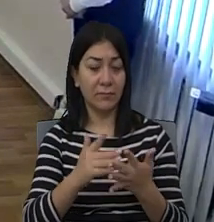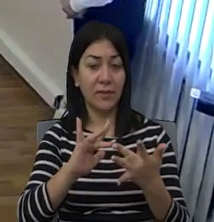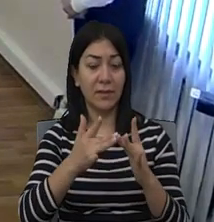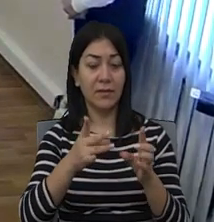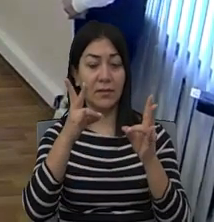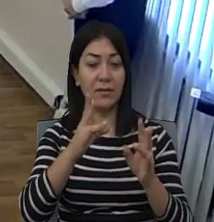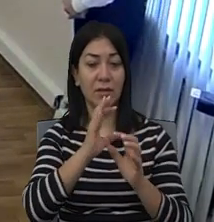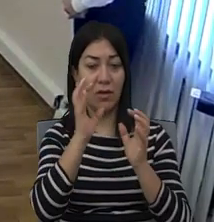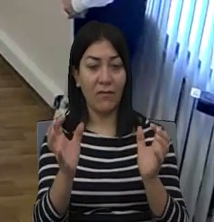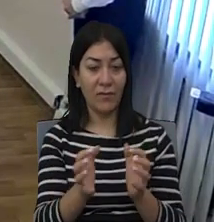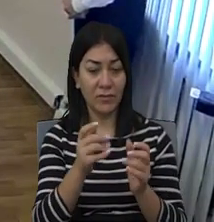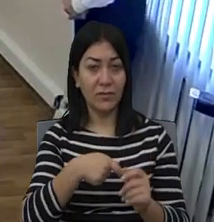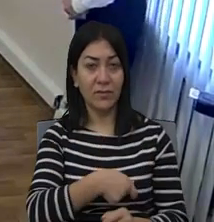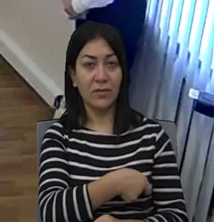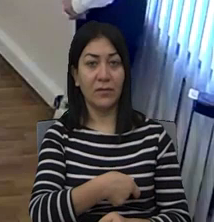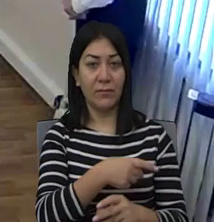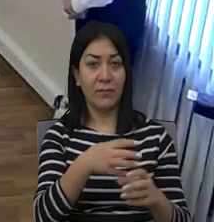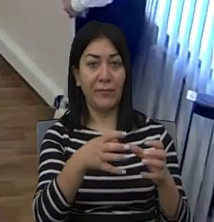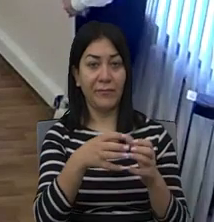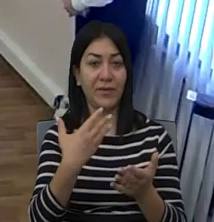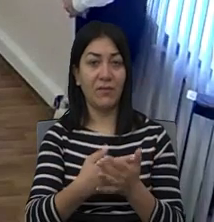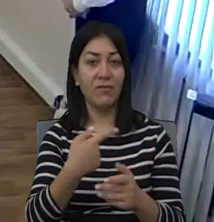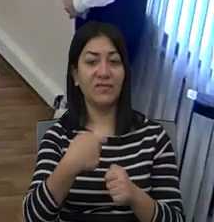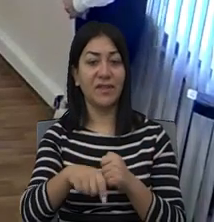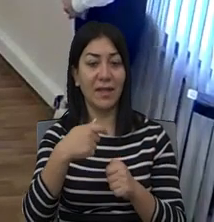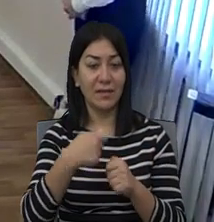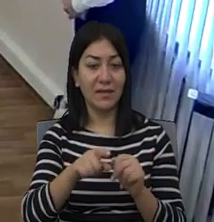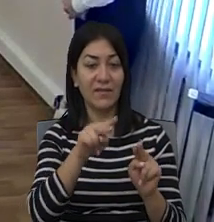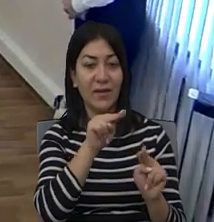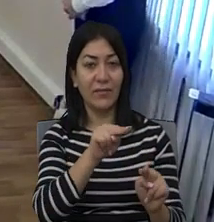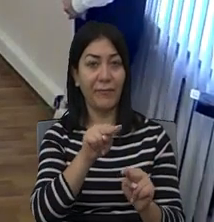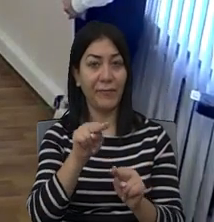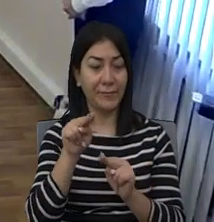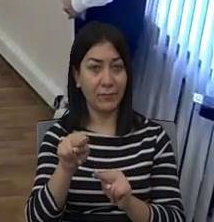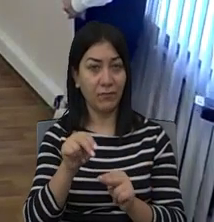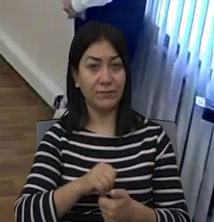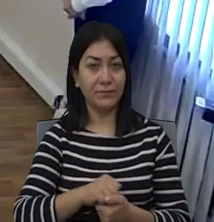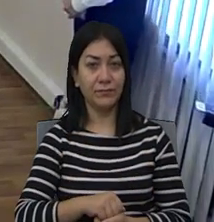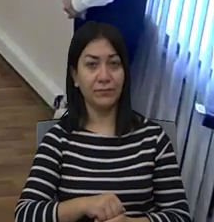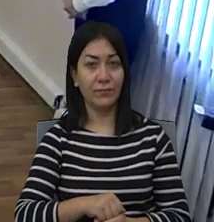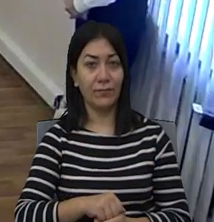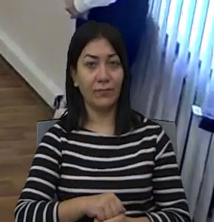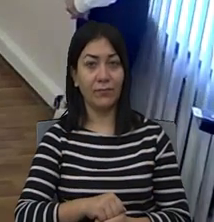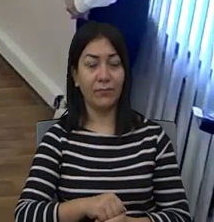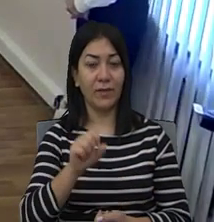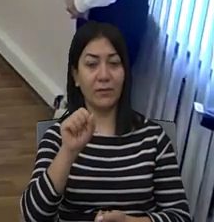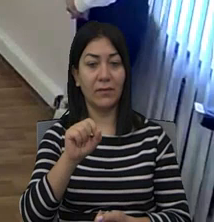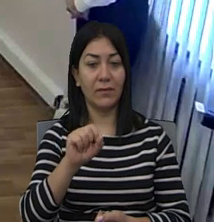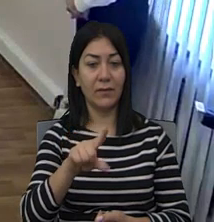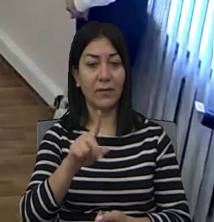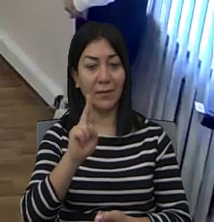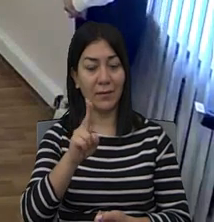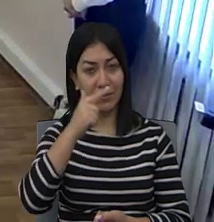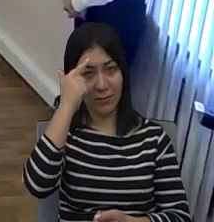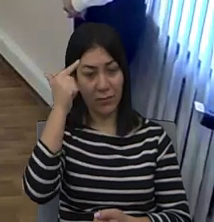է, ուրեմն կուսակցությունների ֆինանսավորման նկատմամբ վերահսկողությունը եւ քաղաքացիական կրթությունը.